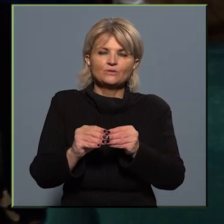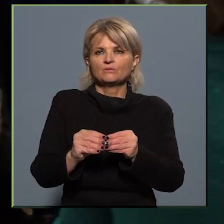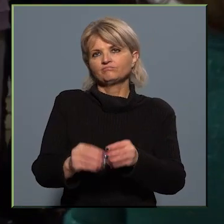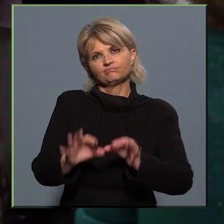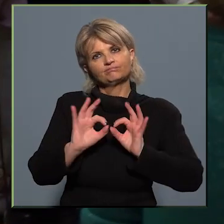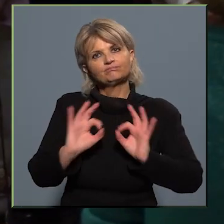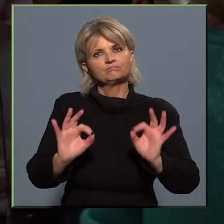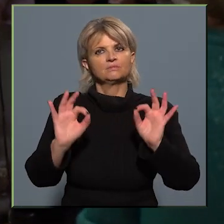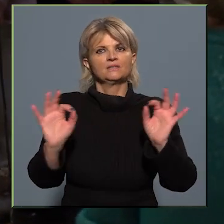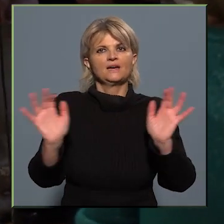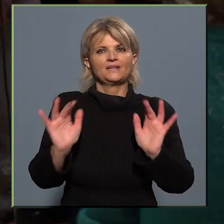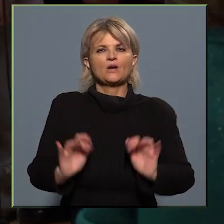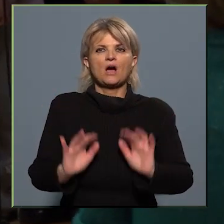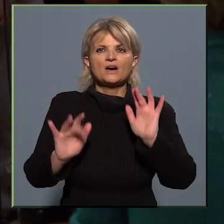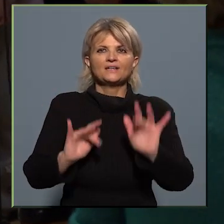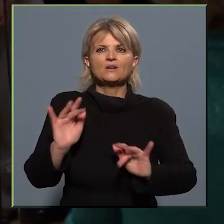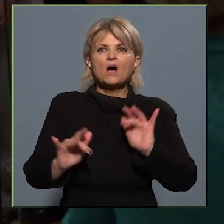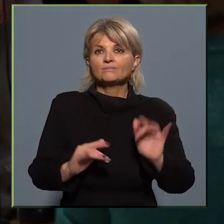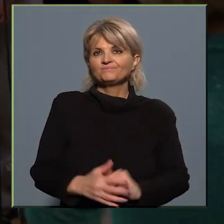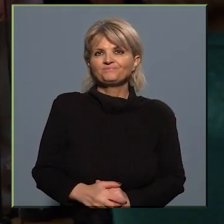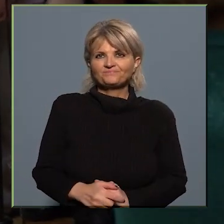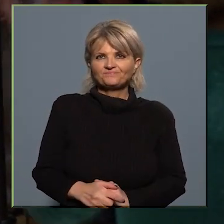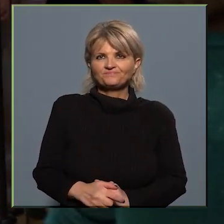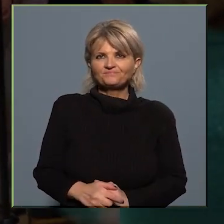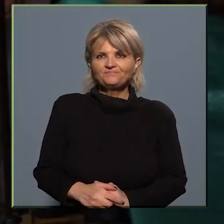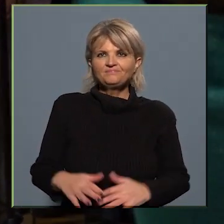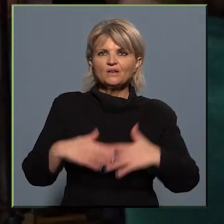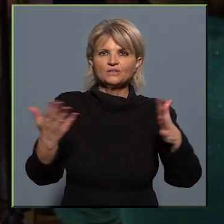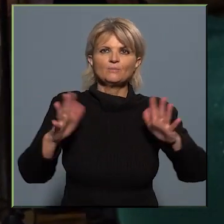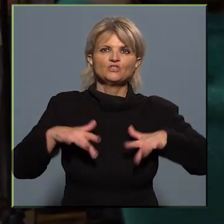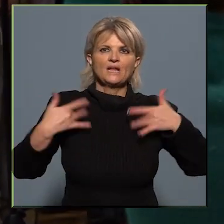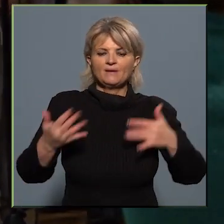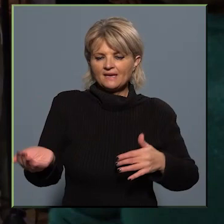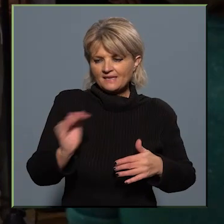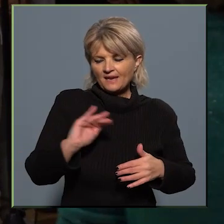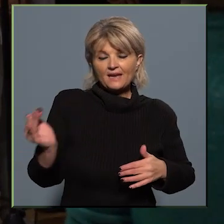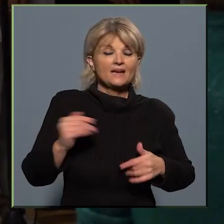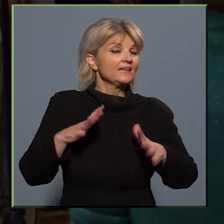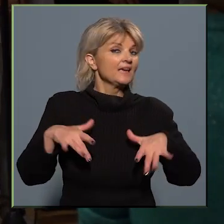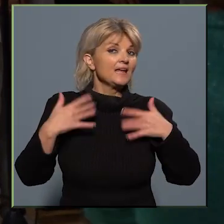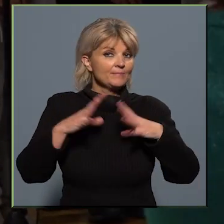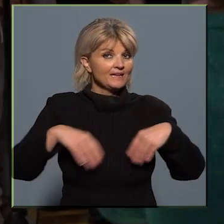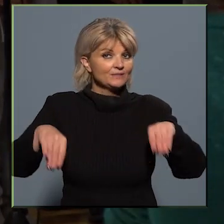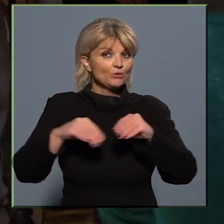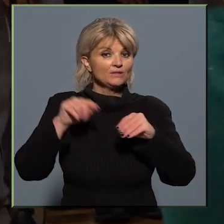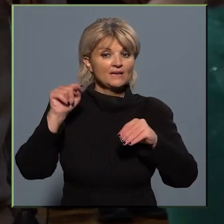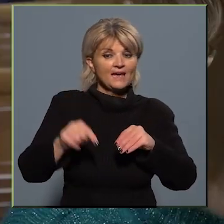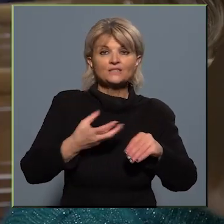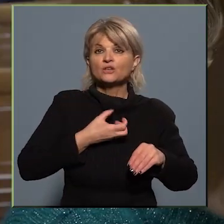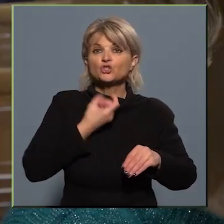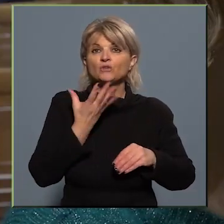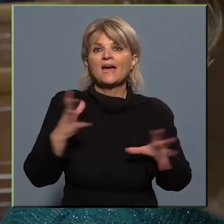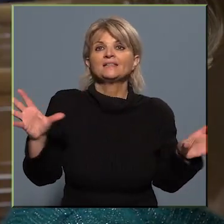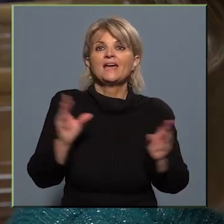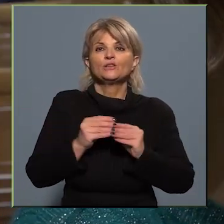ritka. Máshol nem nagyon tudjuk megélni, és hatalmas élmény a gyerekeknek, hatalmas élmény a szülőknek is, hogy ezt a csodát együtt élhetik meg.